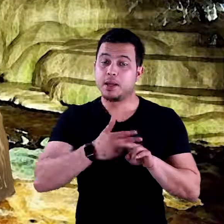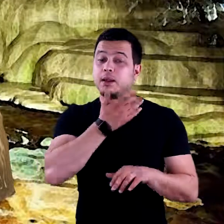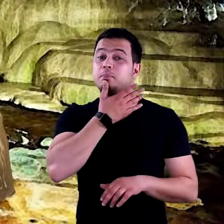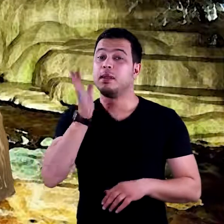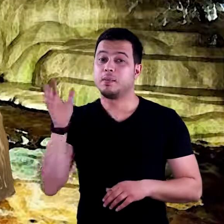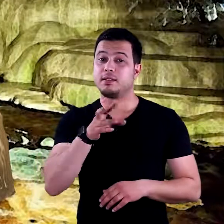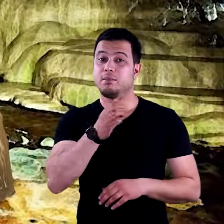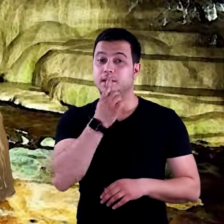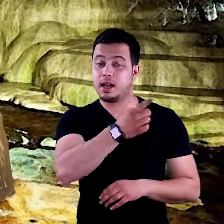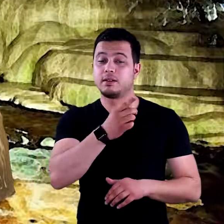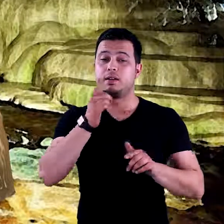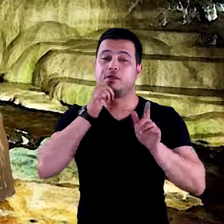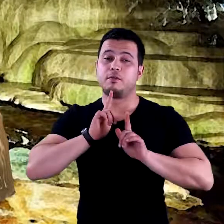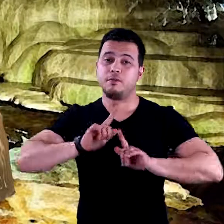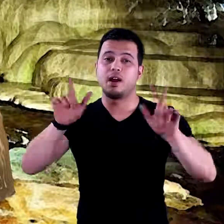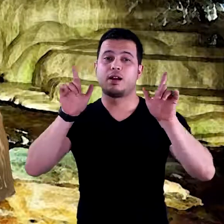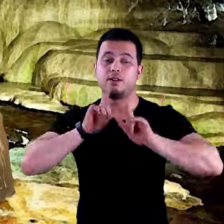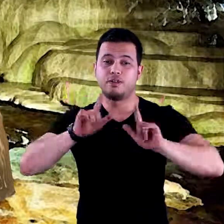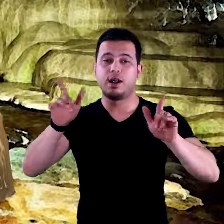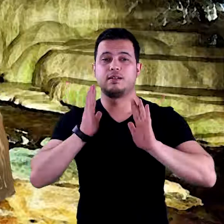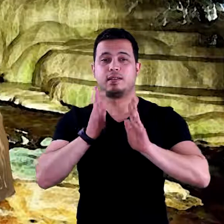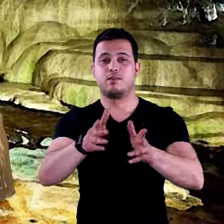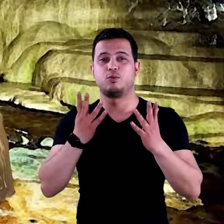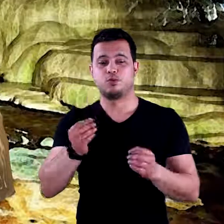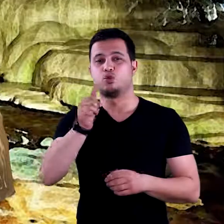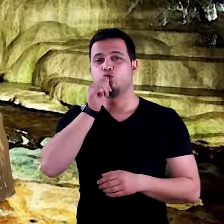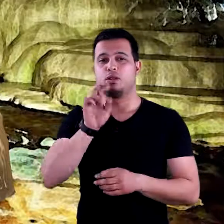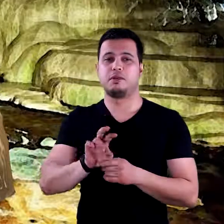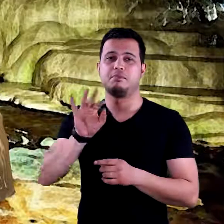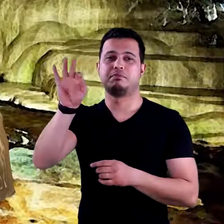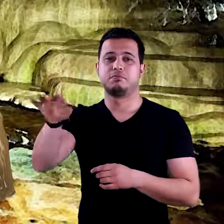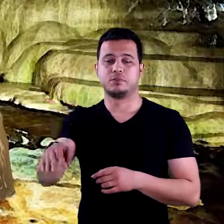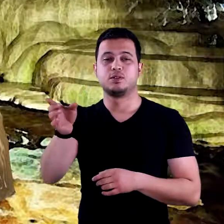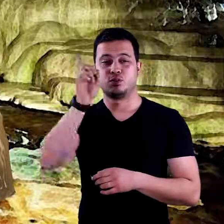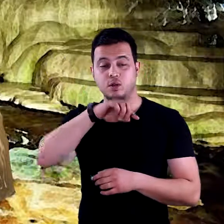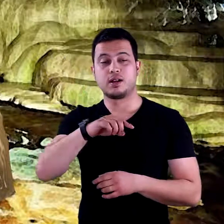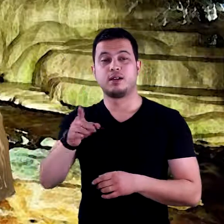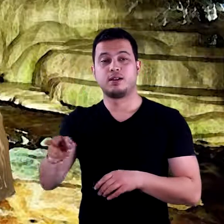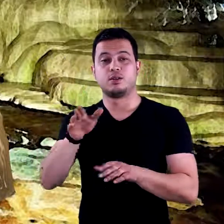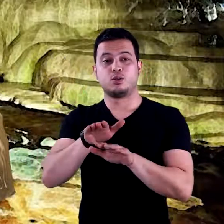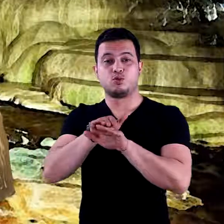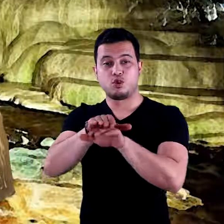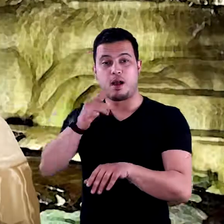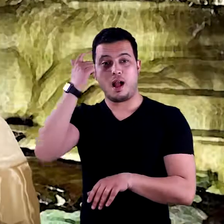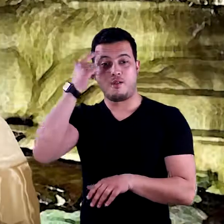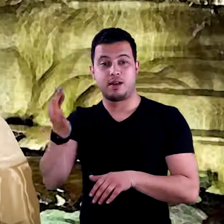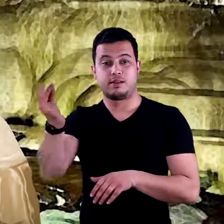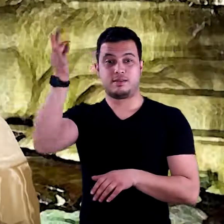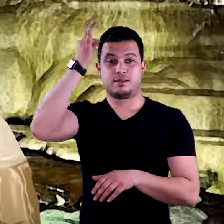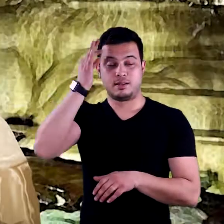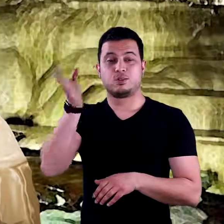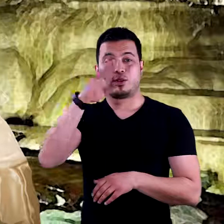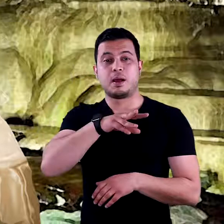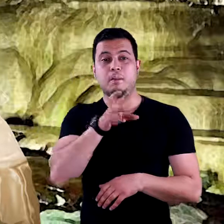Pınarcık. Vurak, vurak, vurak. Diye Pınar'ın kafasına zıplayıverdi. Pınar da çınar